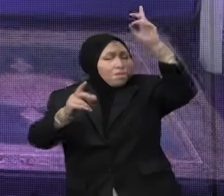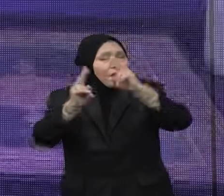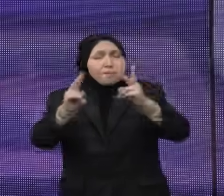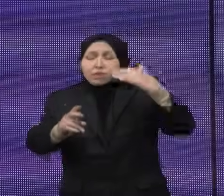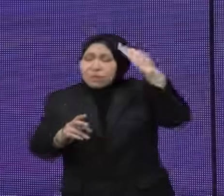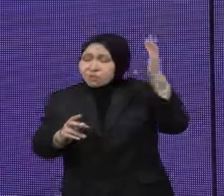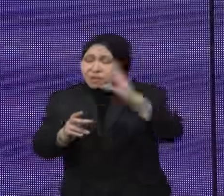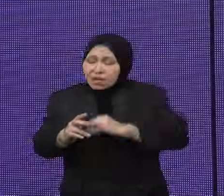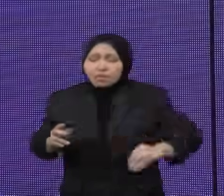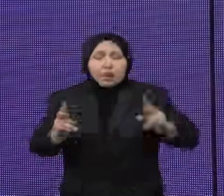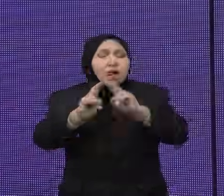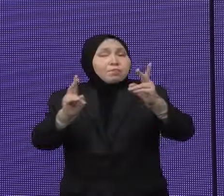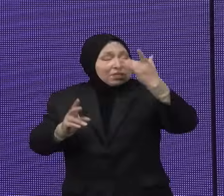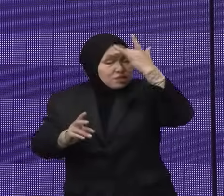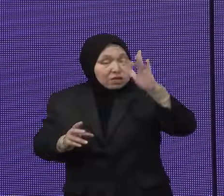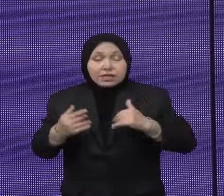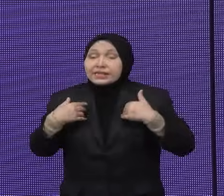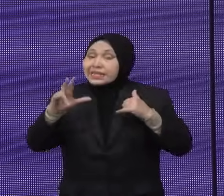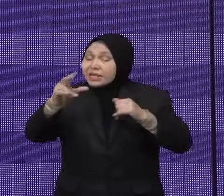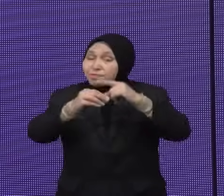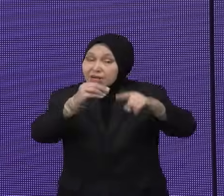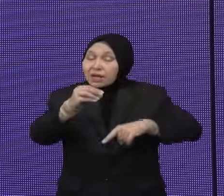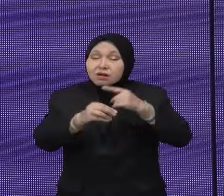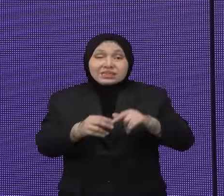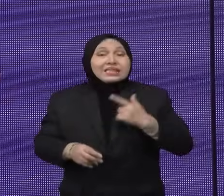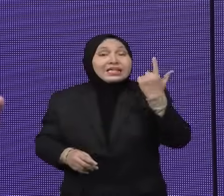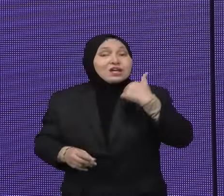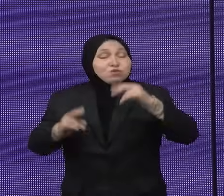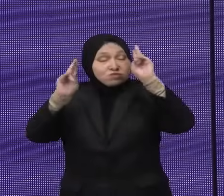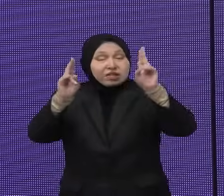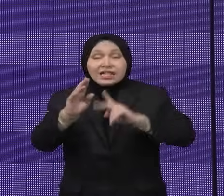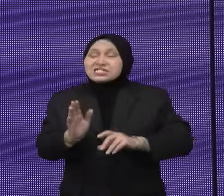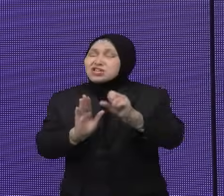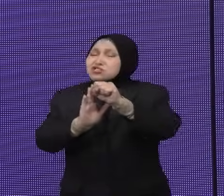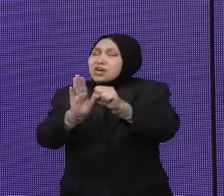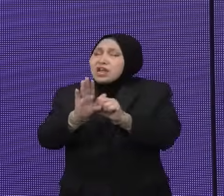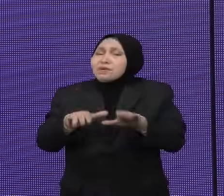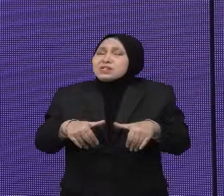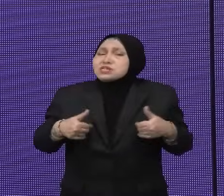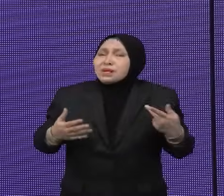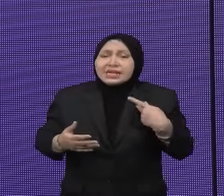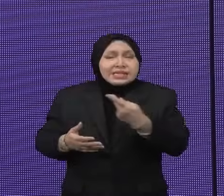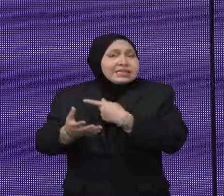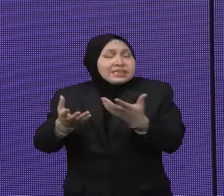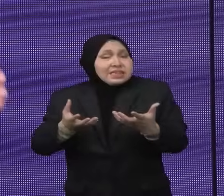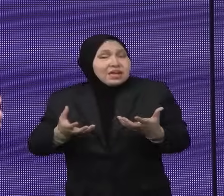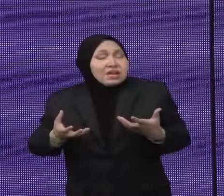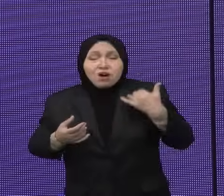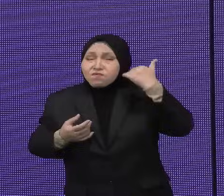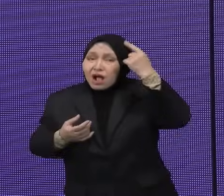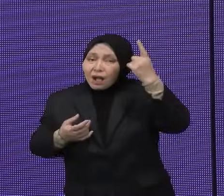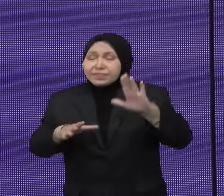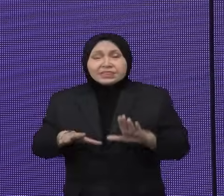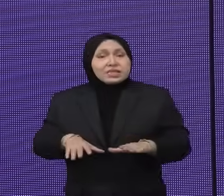Ada tiga perkara penting dalam ayat 26 saatnya. Bila Ustaz tanya cakap tadi, syariat ni macam mana kita nak faham